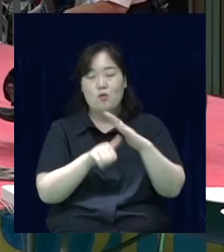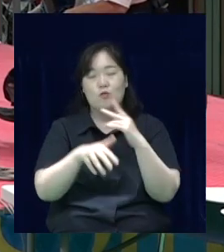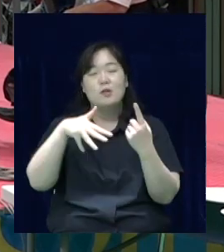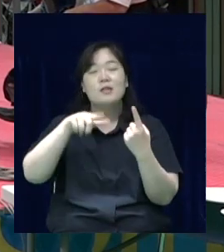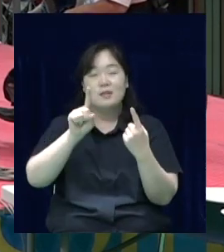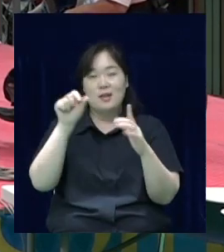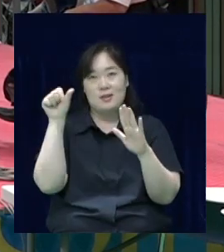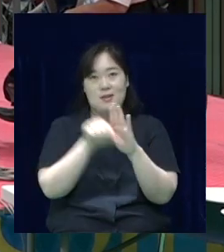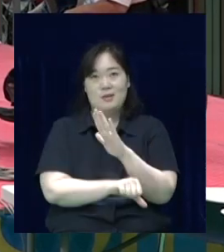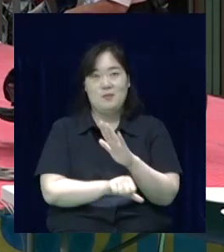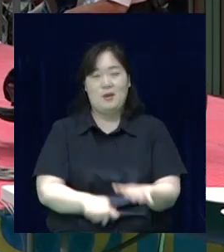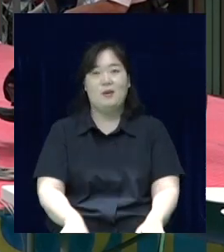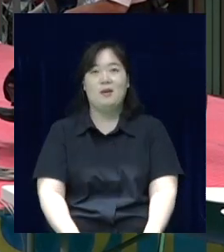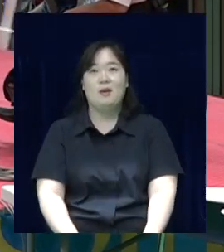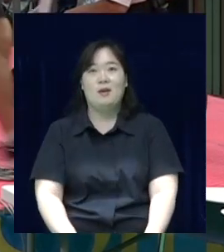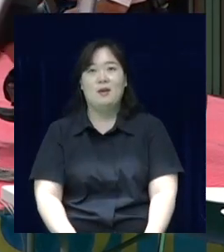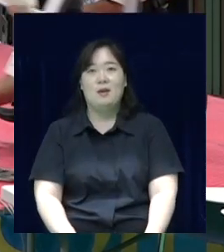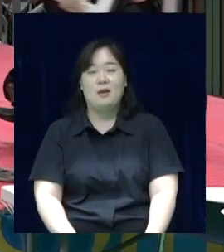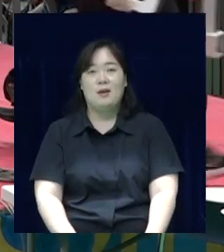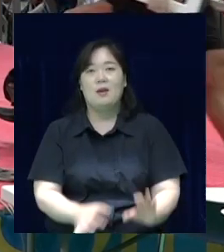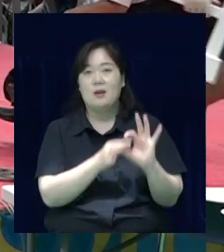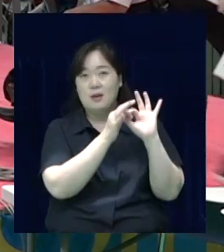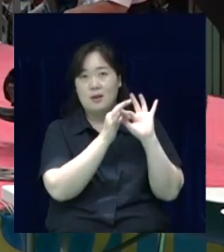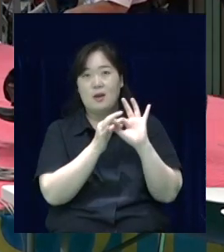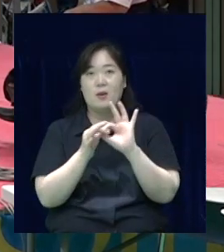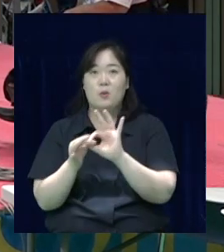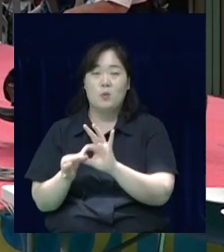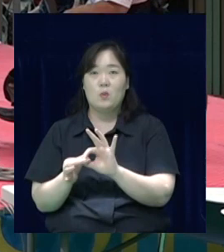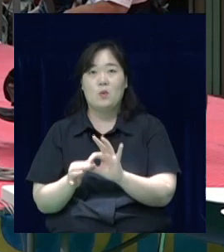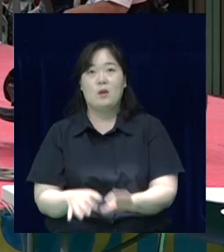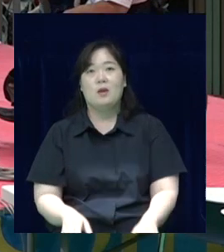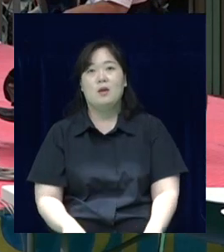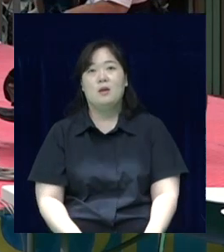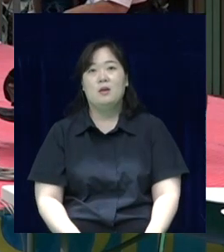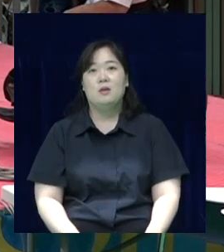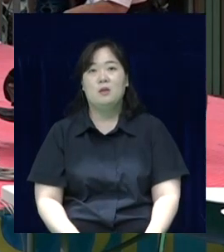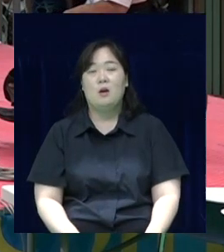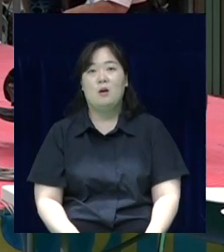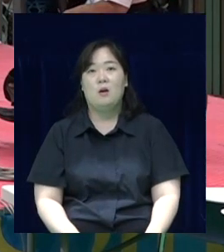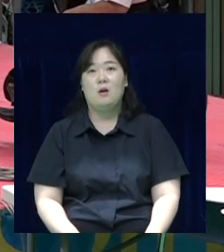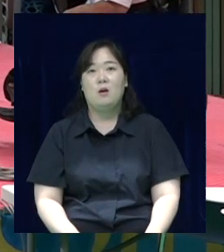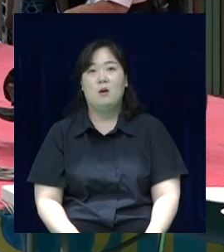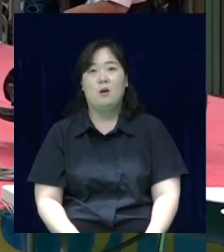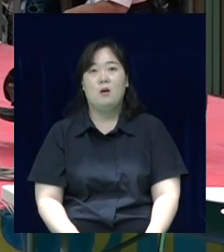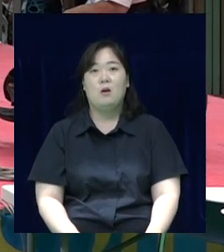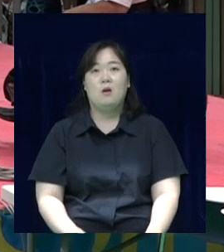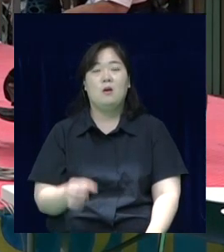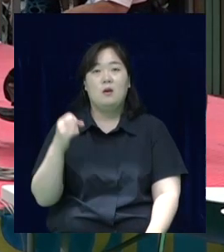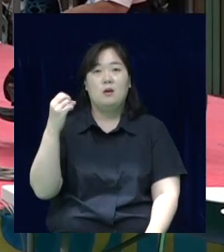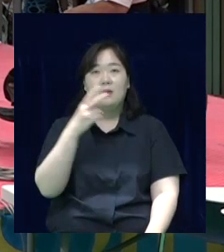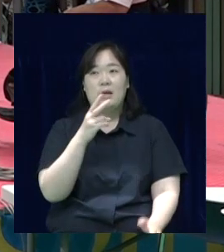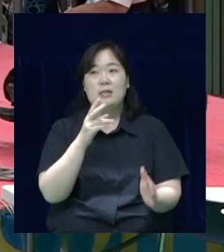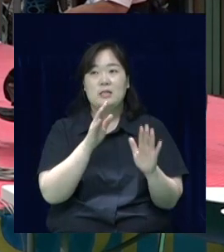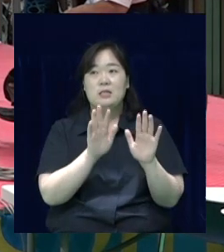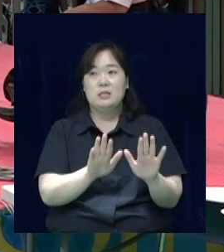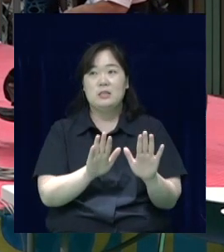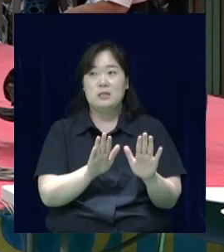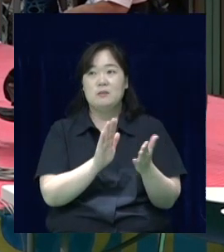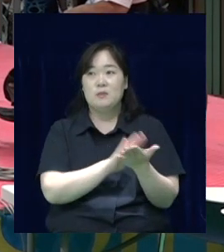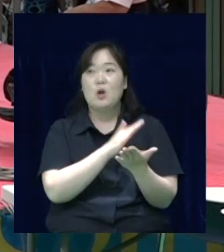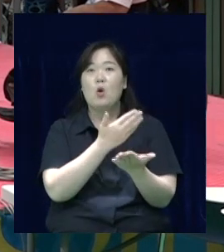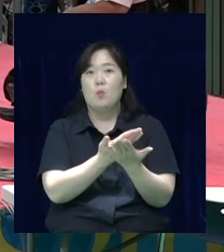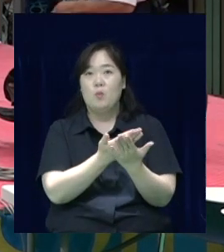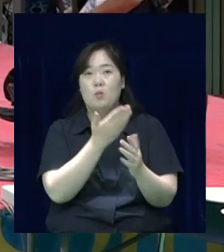자, 이어서 일단은 다시 이 정비를 하고 있는 상황이고요. 네.